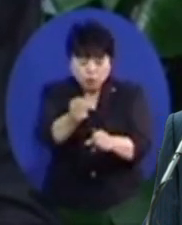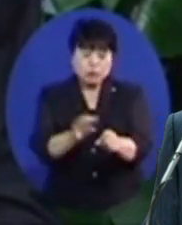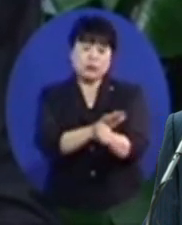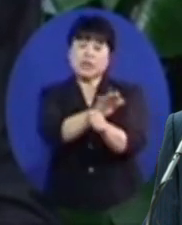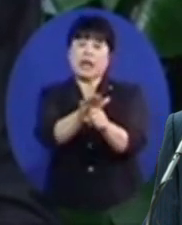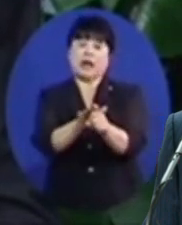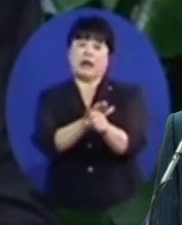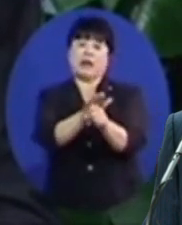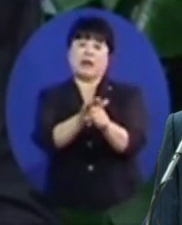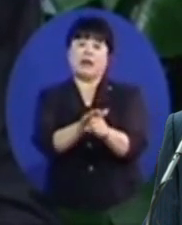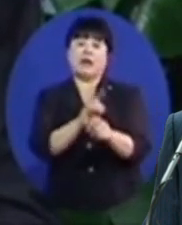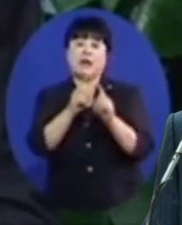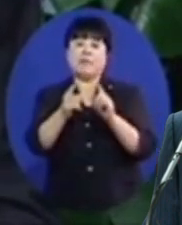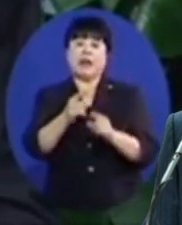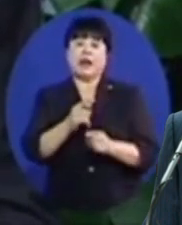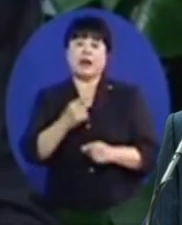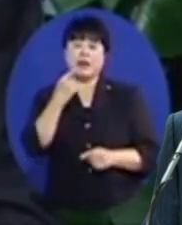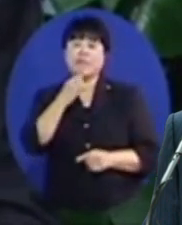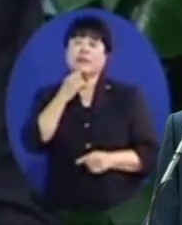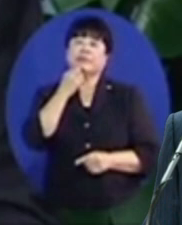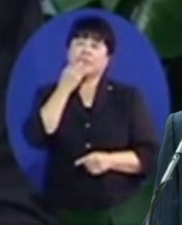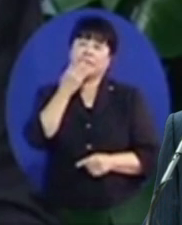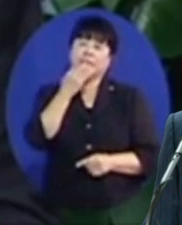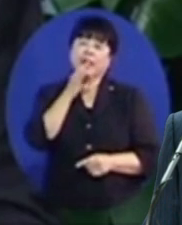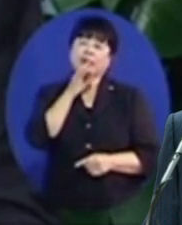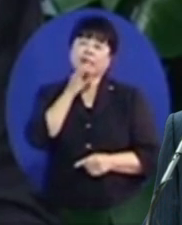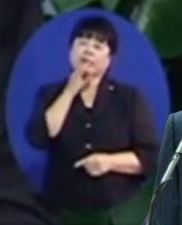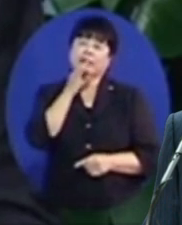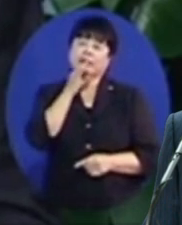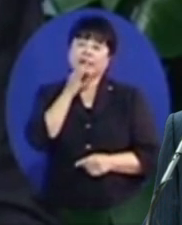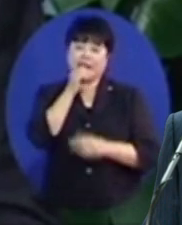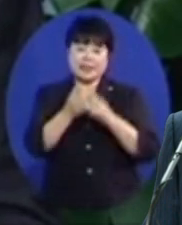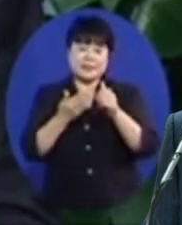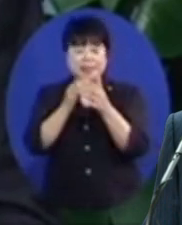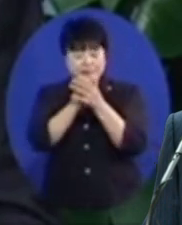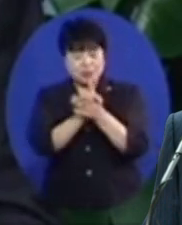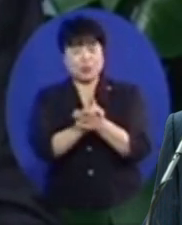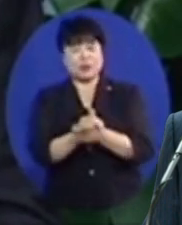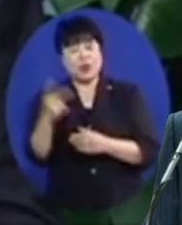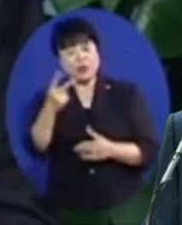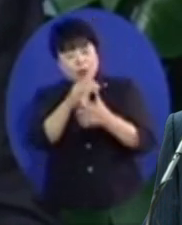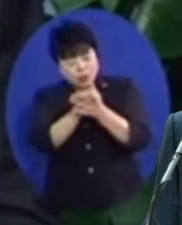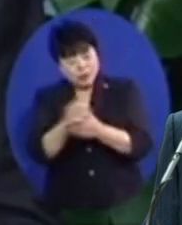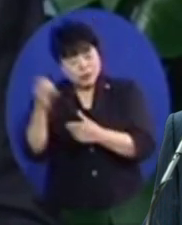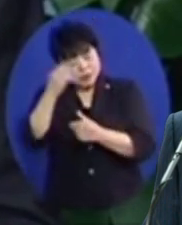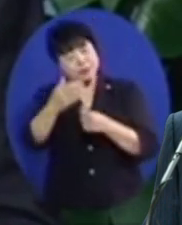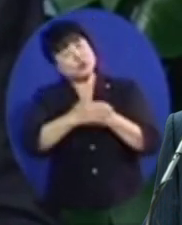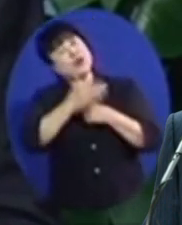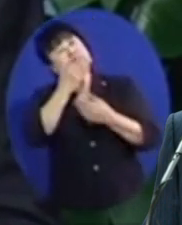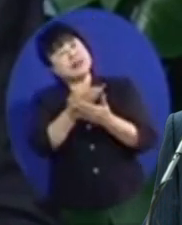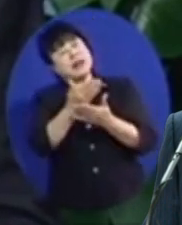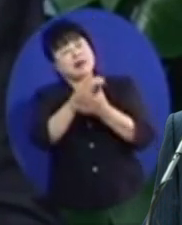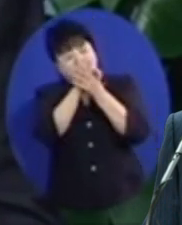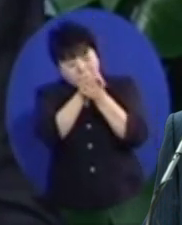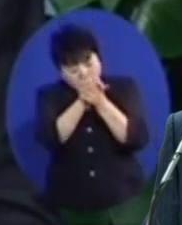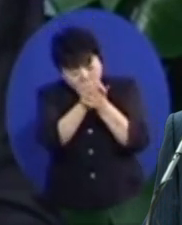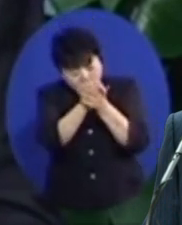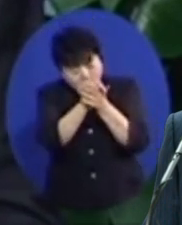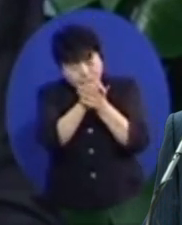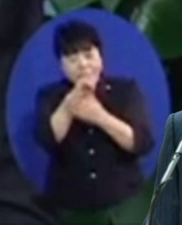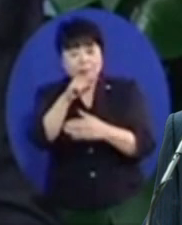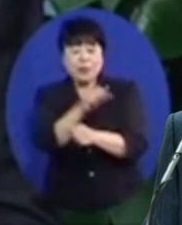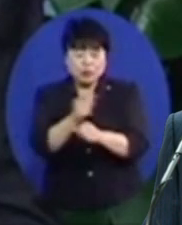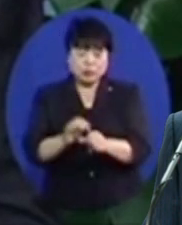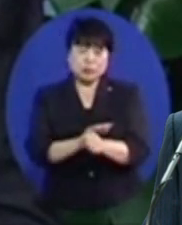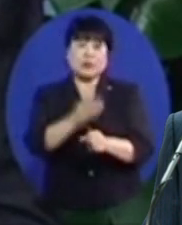사랑을 말로서 한다고 하지만 안 됩니다. 하나님께 기도하고 성령님의 도우심을 받아야 내 마음속에